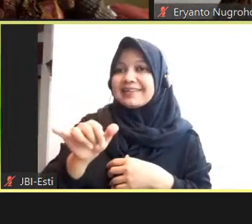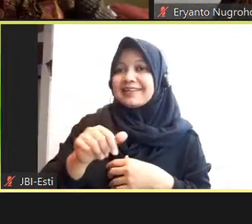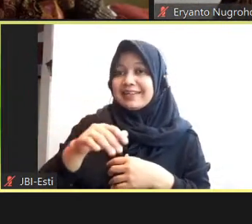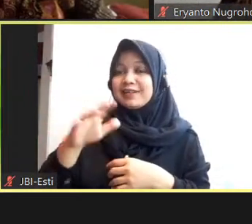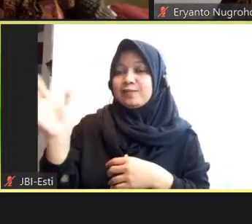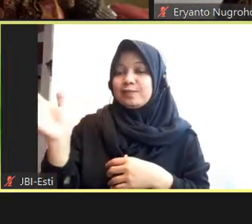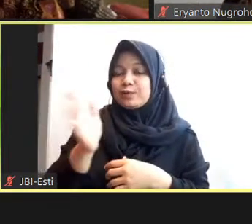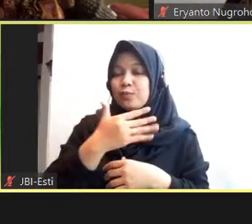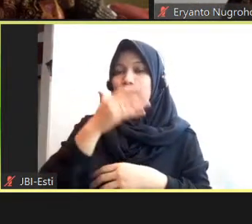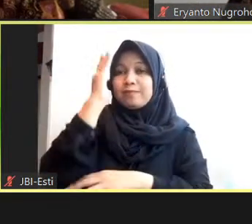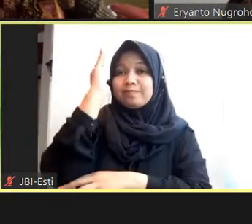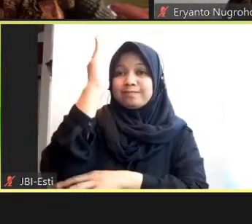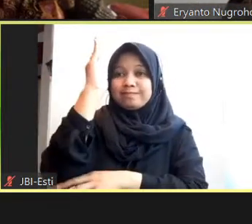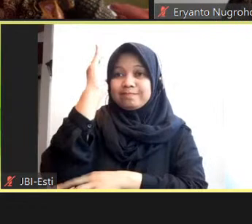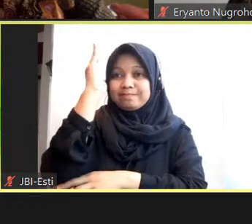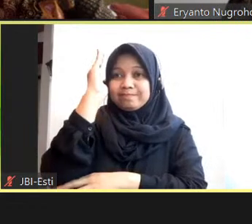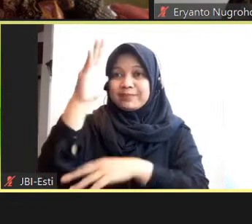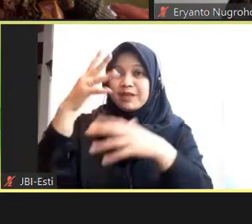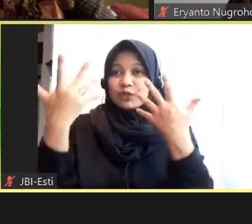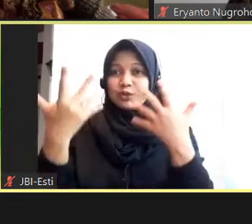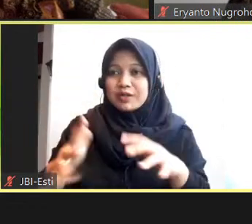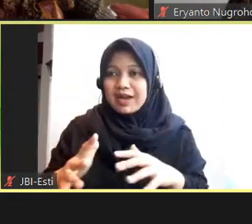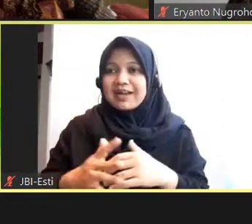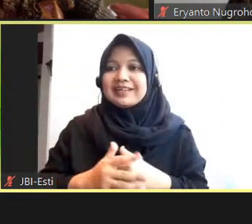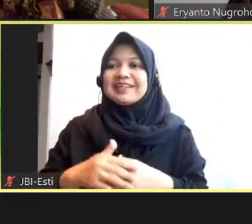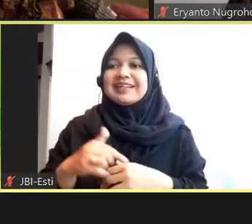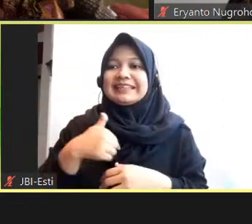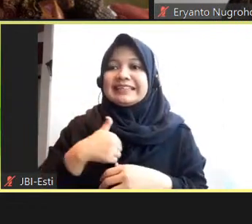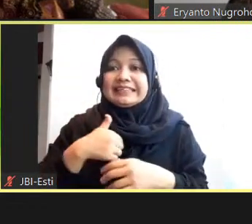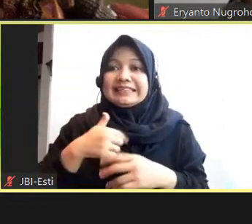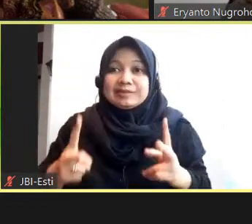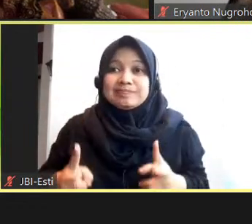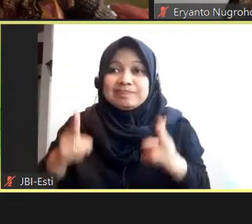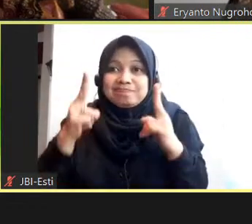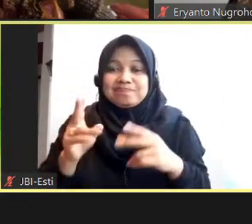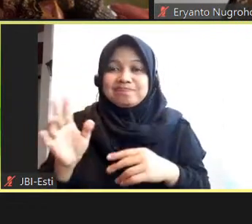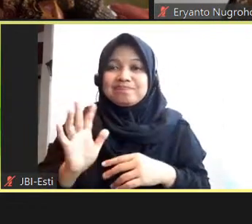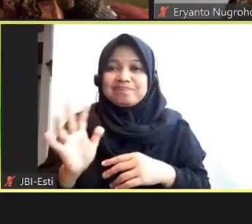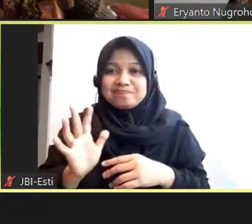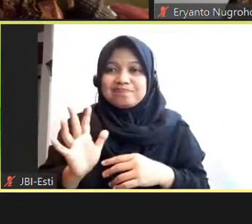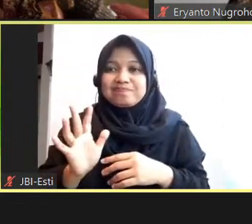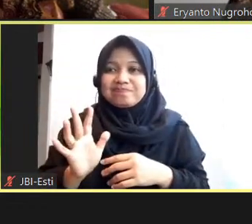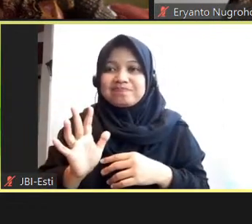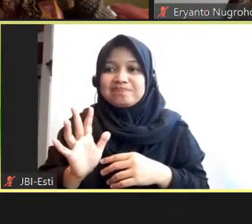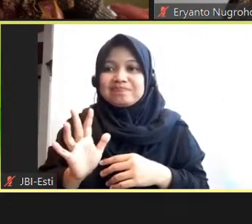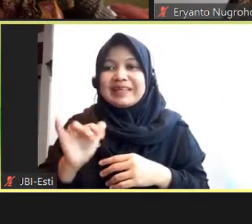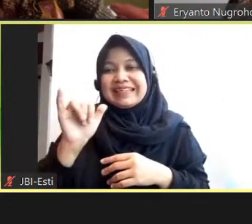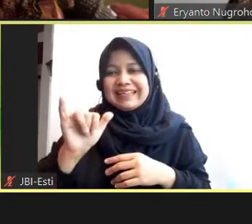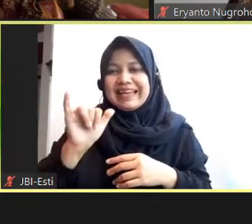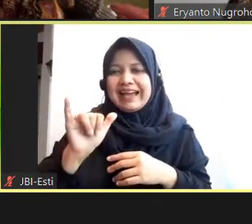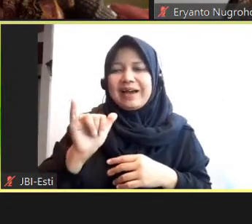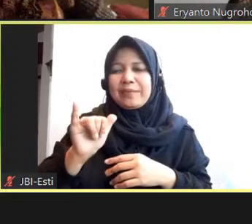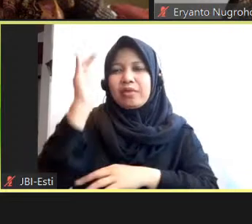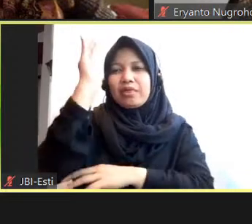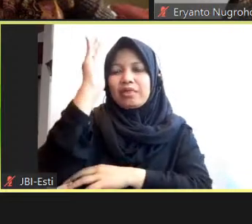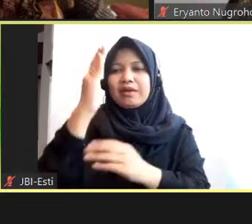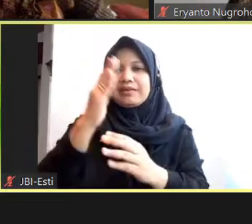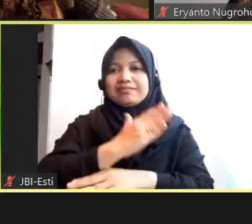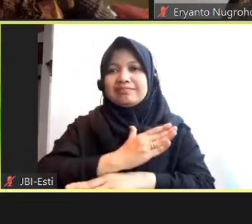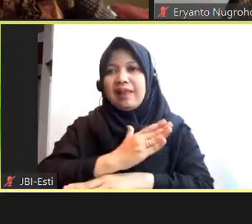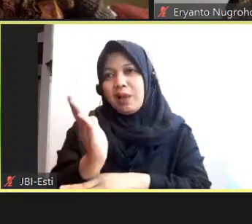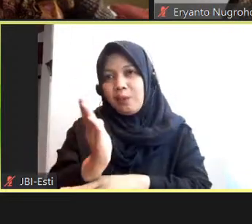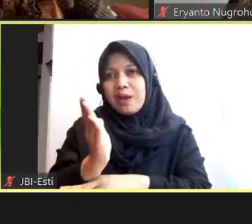pikir memang saya berusaha tidak memotong, walaupun setiap pembicara agak sedikit melewati batas waktunya, karena memang yang